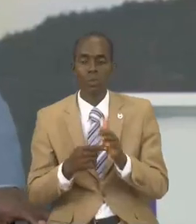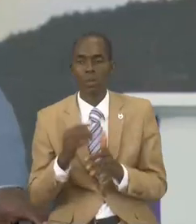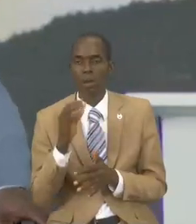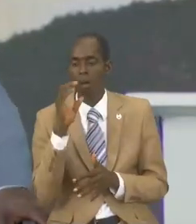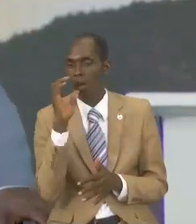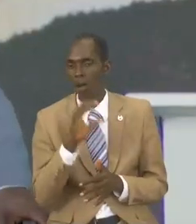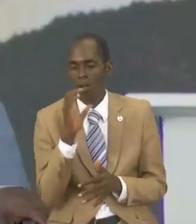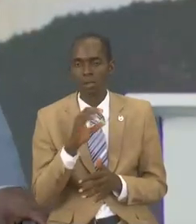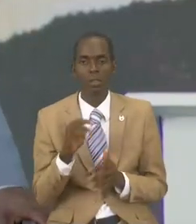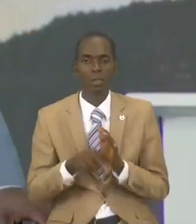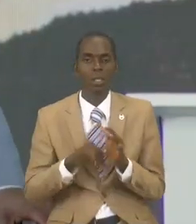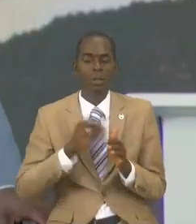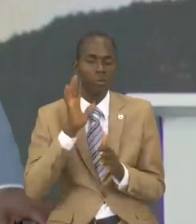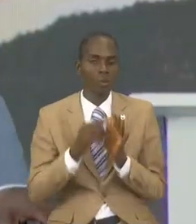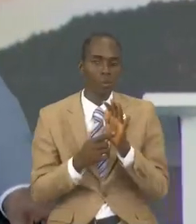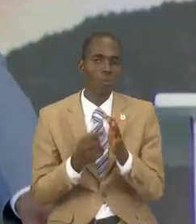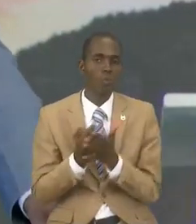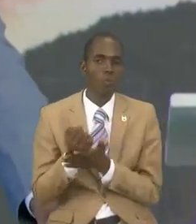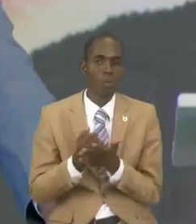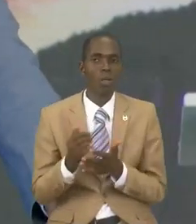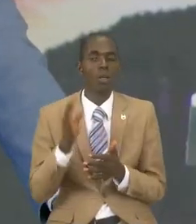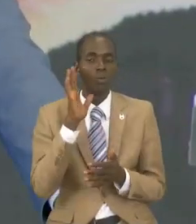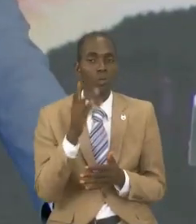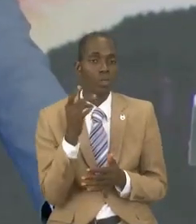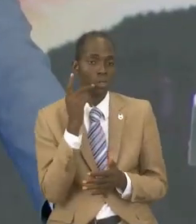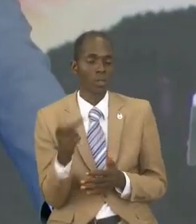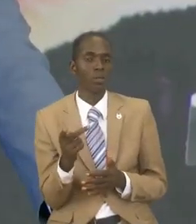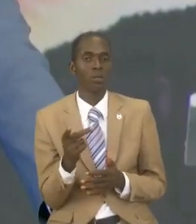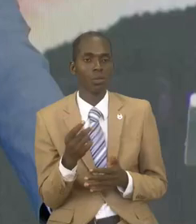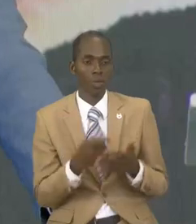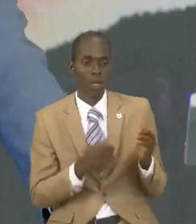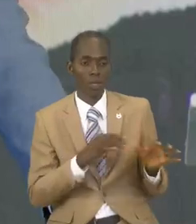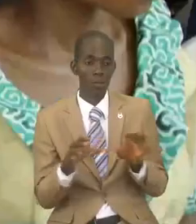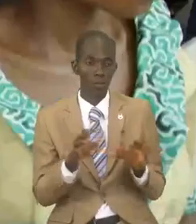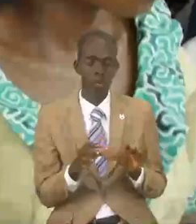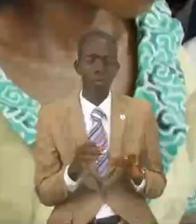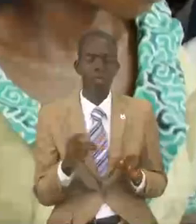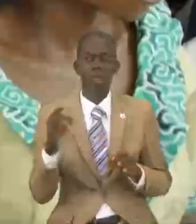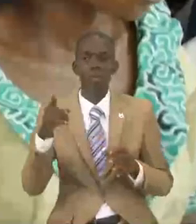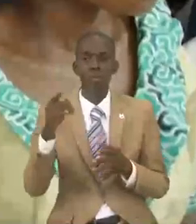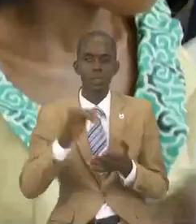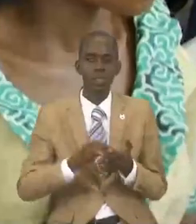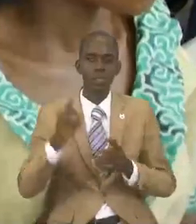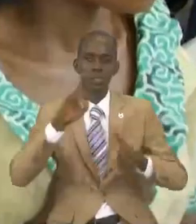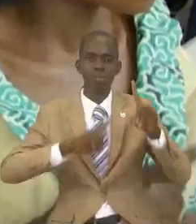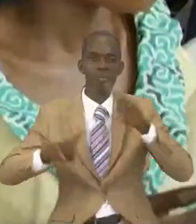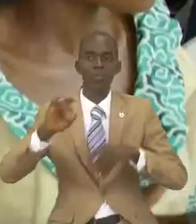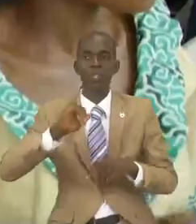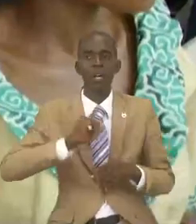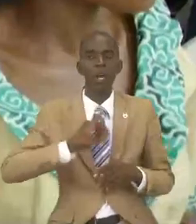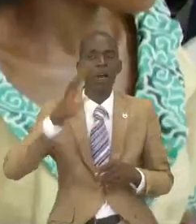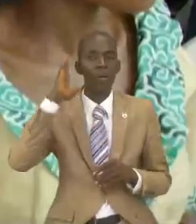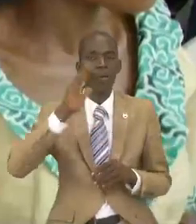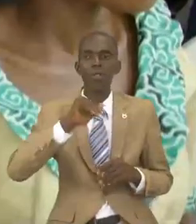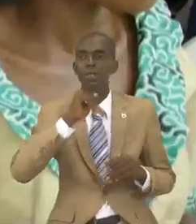ce que je dis à l'église. Ce que je dis à l'église, c'est ce que j'ai dit plutôt à l'église, c'est ce que je dis à la maison, c'est ce que je